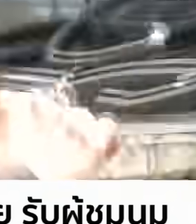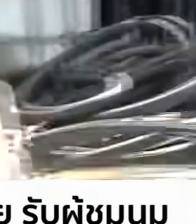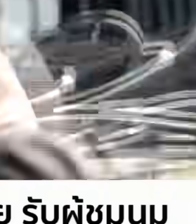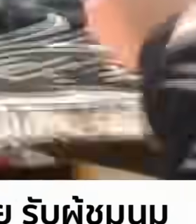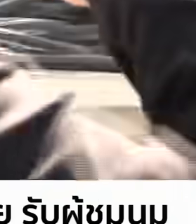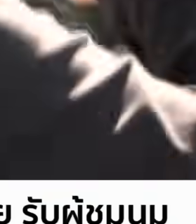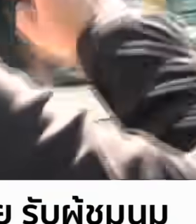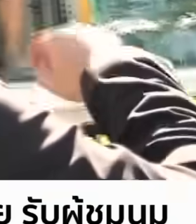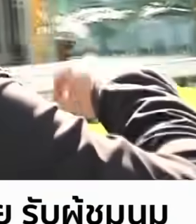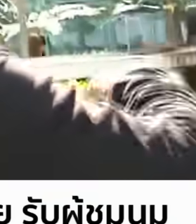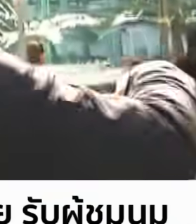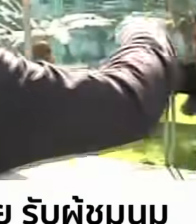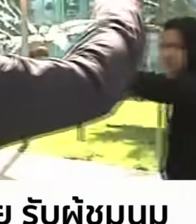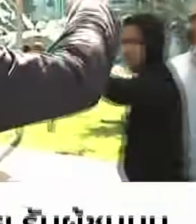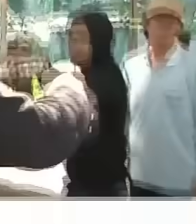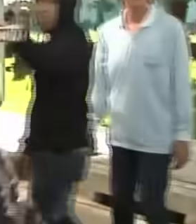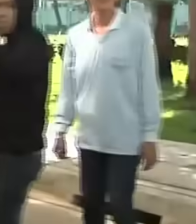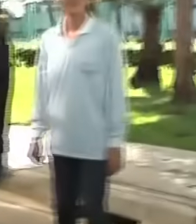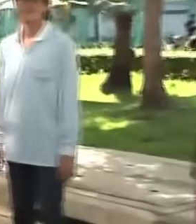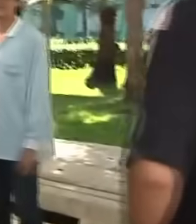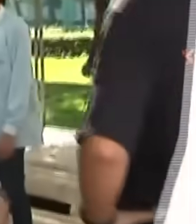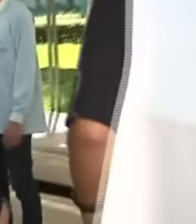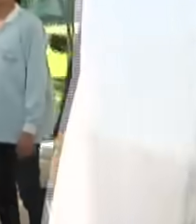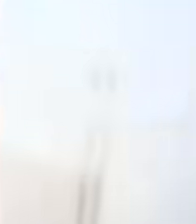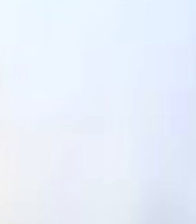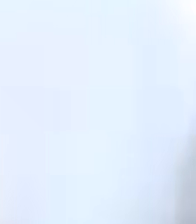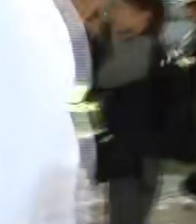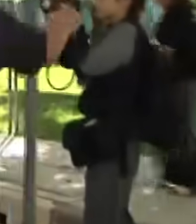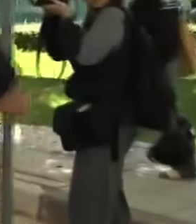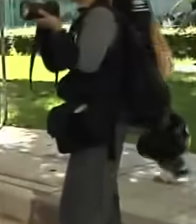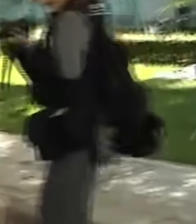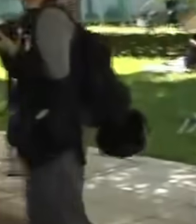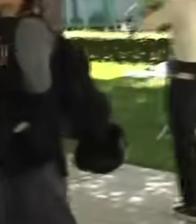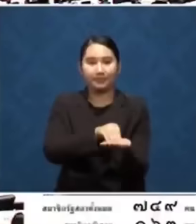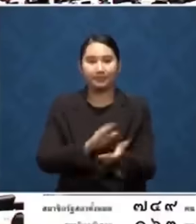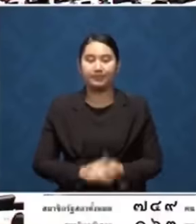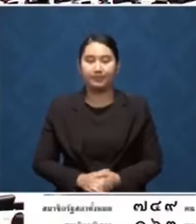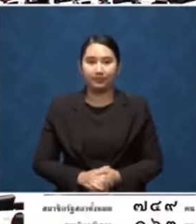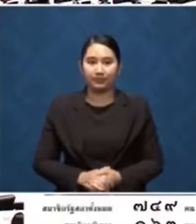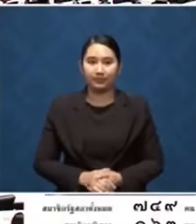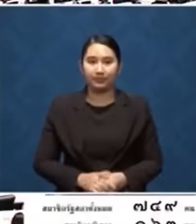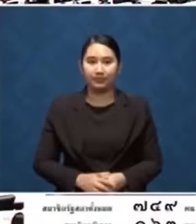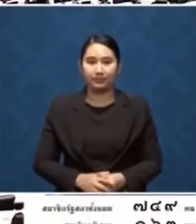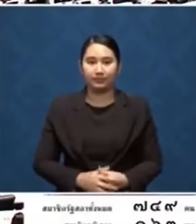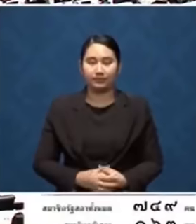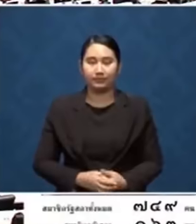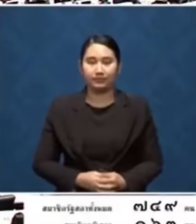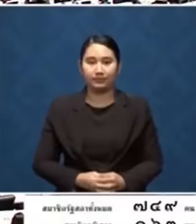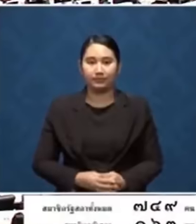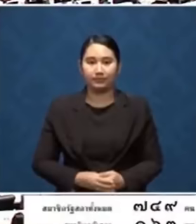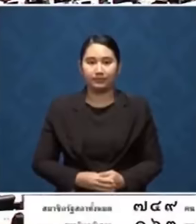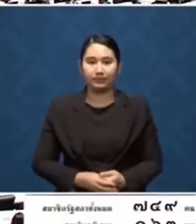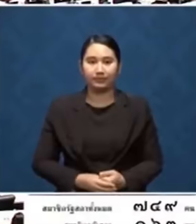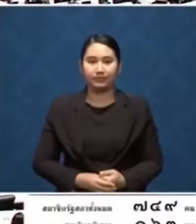ากฝั่งของขั้วรัฐบาลเดิมประกาศตบเท้า walk out ออกมาจากที่ประชุมนะคะรอให้มีการเลื่อนประชุมวันนี้ไปก่